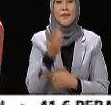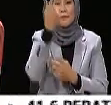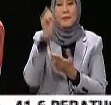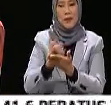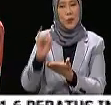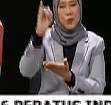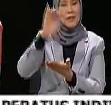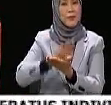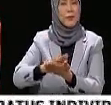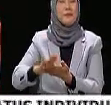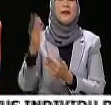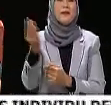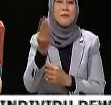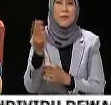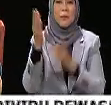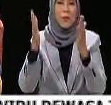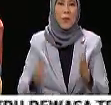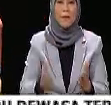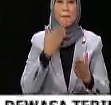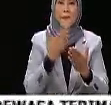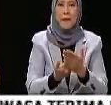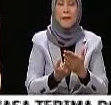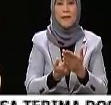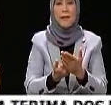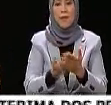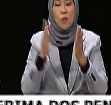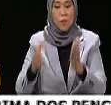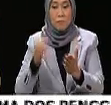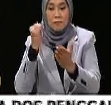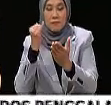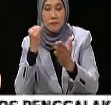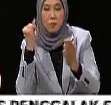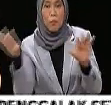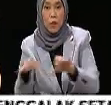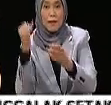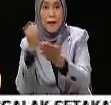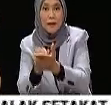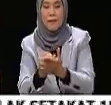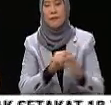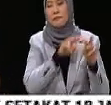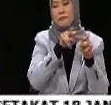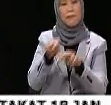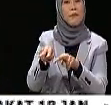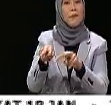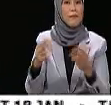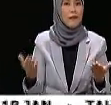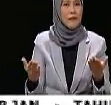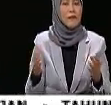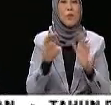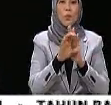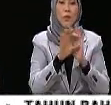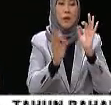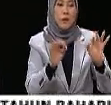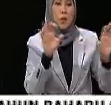Mulyo Ya biasalah pembela orang baiknya bila wajah atau akan nampak tapi kalau sushi yang water pohon